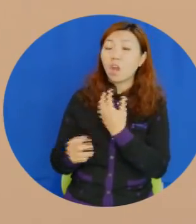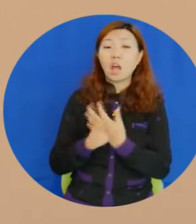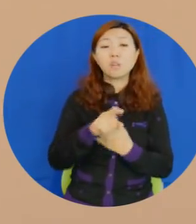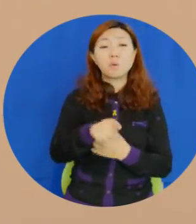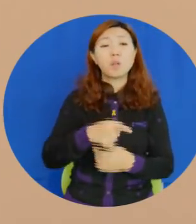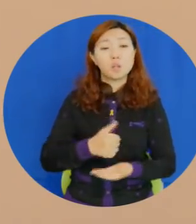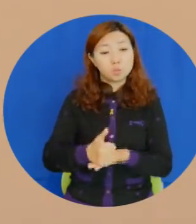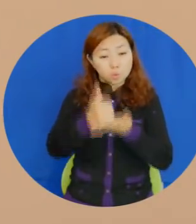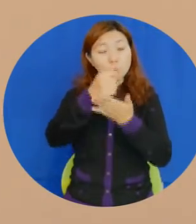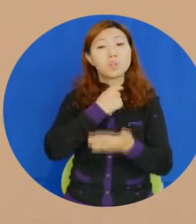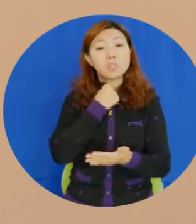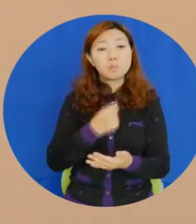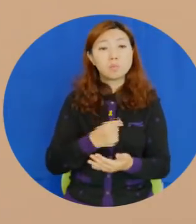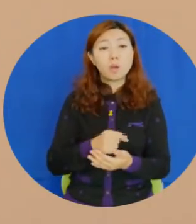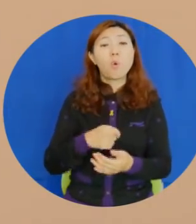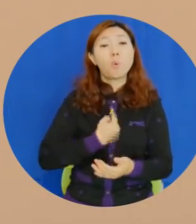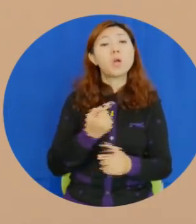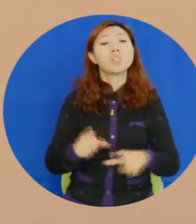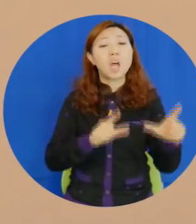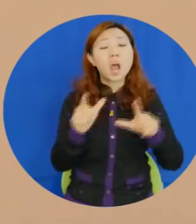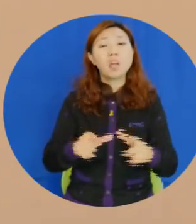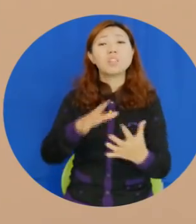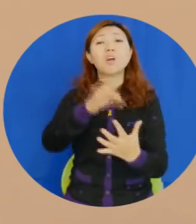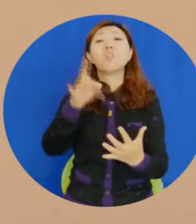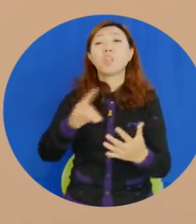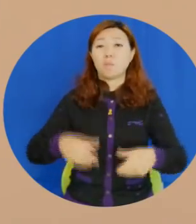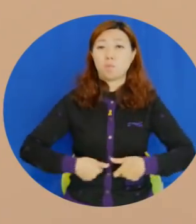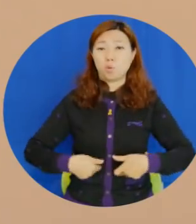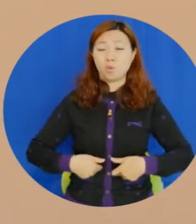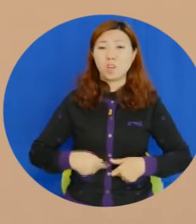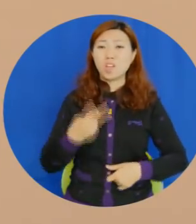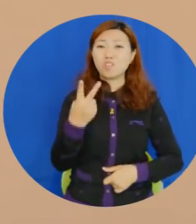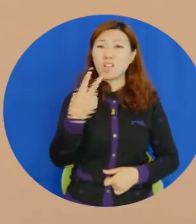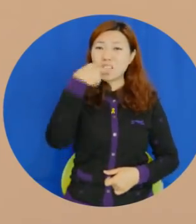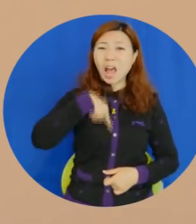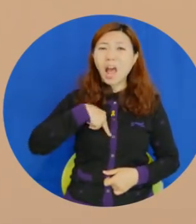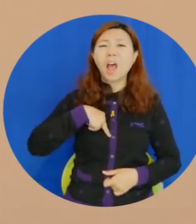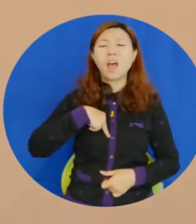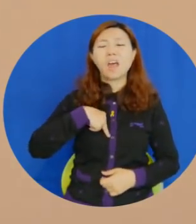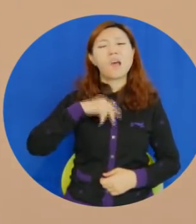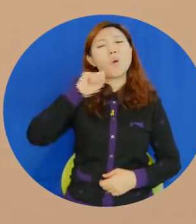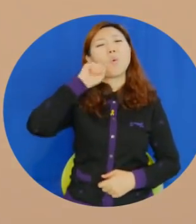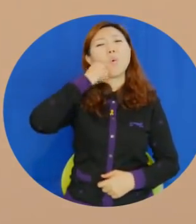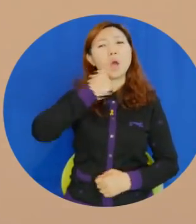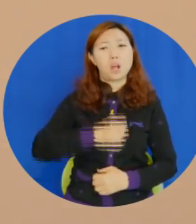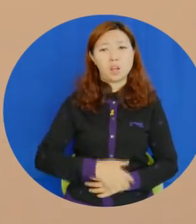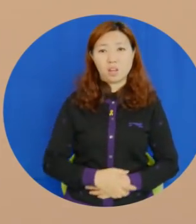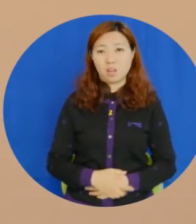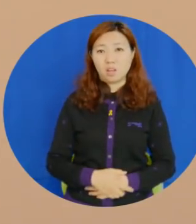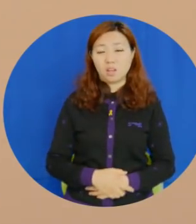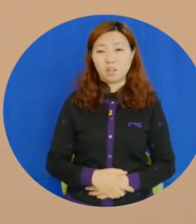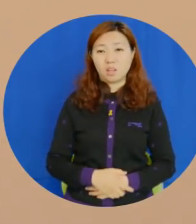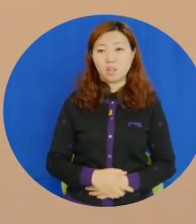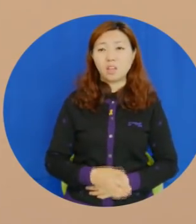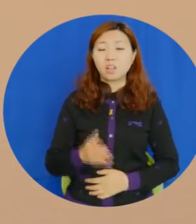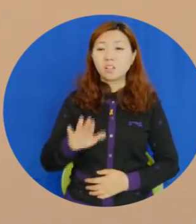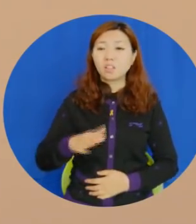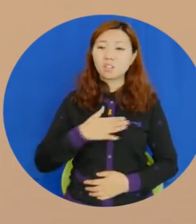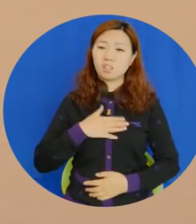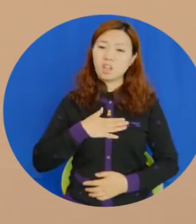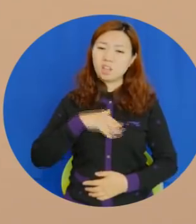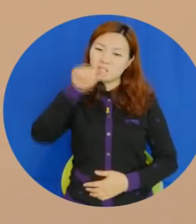존경받으려면 네 혼자 살아라. 요렇게 얼마나 똑똑한 사람들인데. 그러니까 자기가 그걸 두개다 먹으려면 안